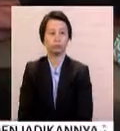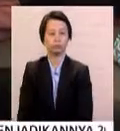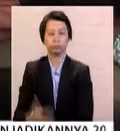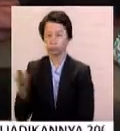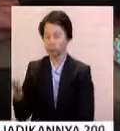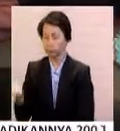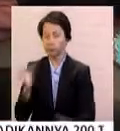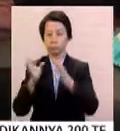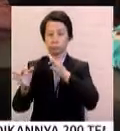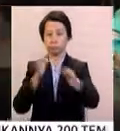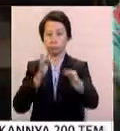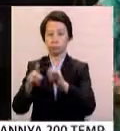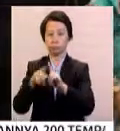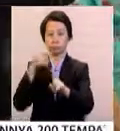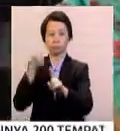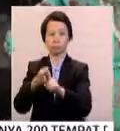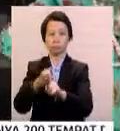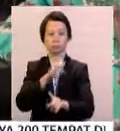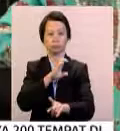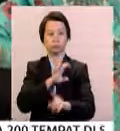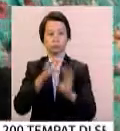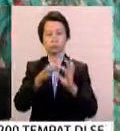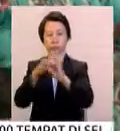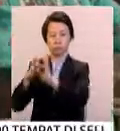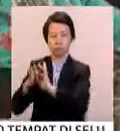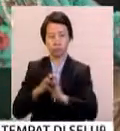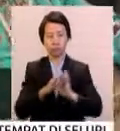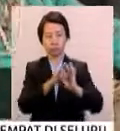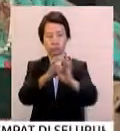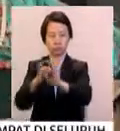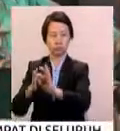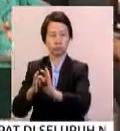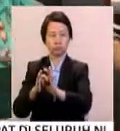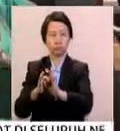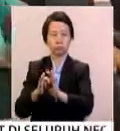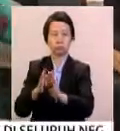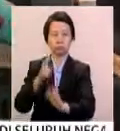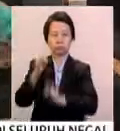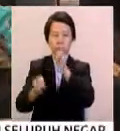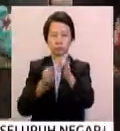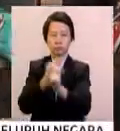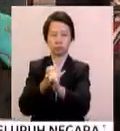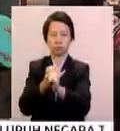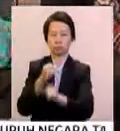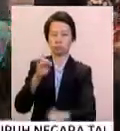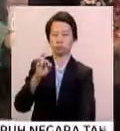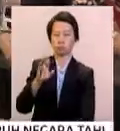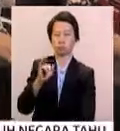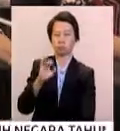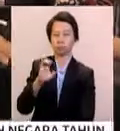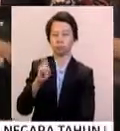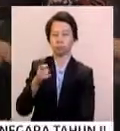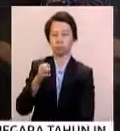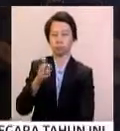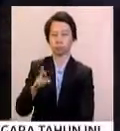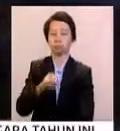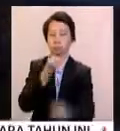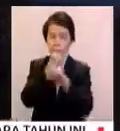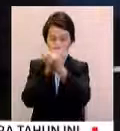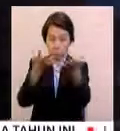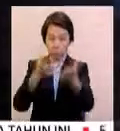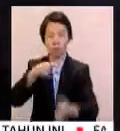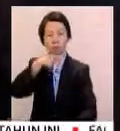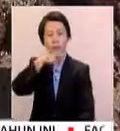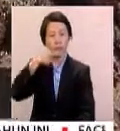Beliau mengulas kenyataan pengarah polisi dan kerjasama Seranta Rastai Corporation International, Viktor Kladov, yang memaklumkan bahawa